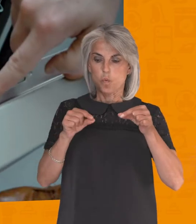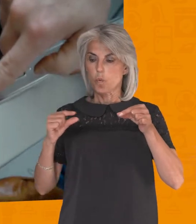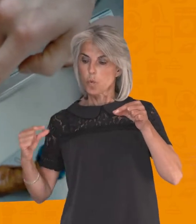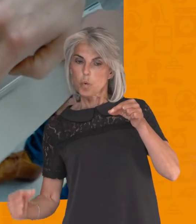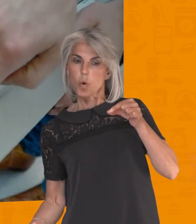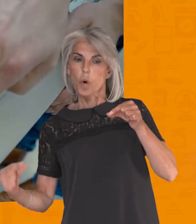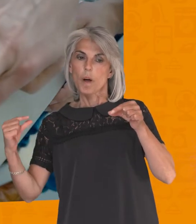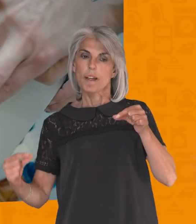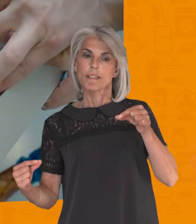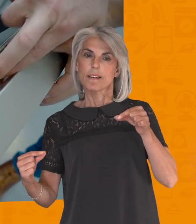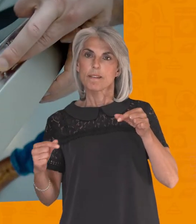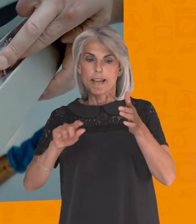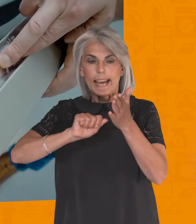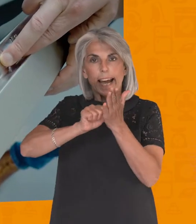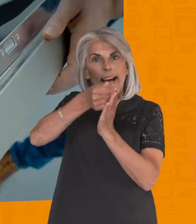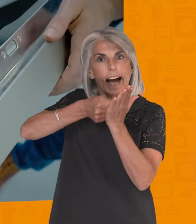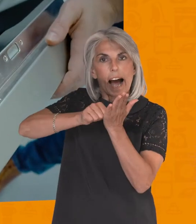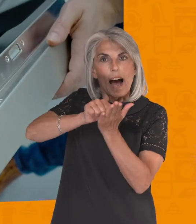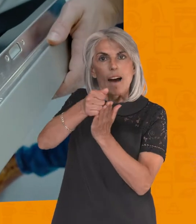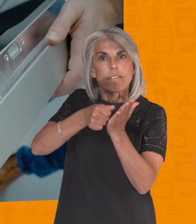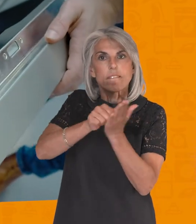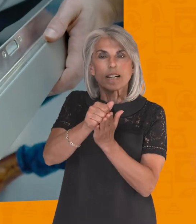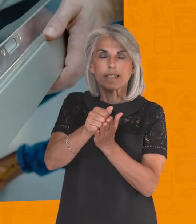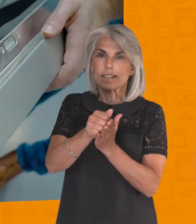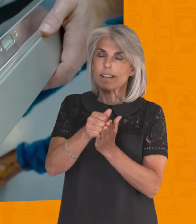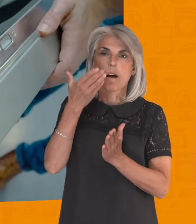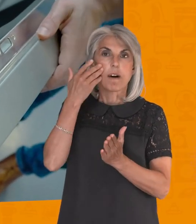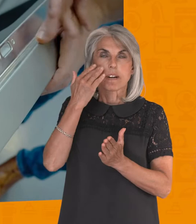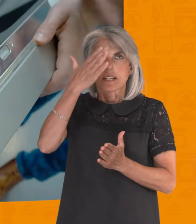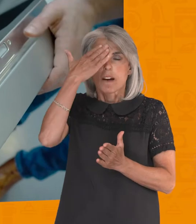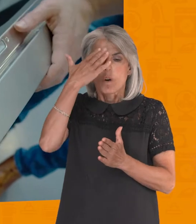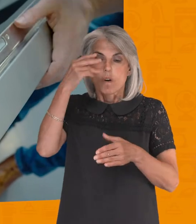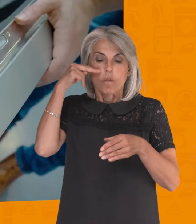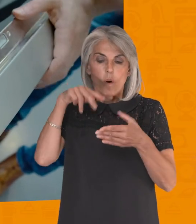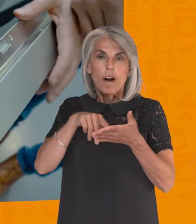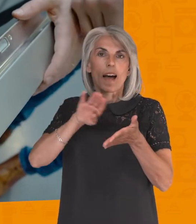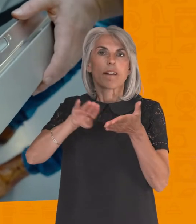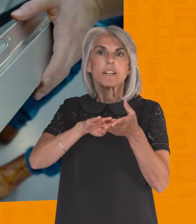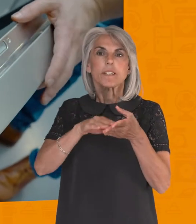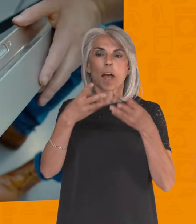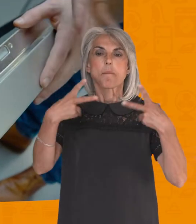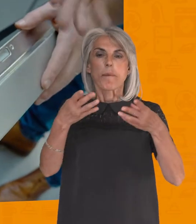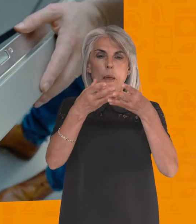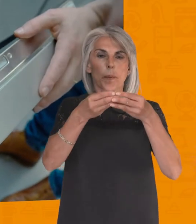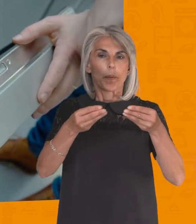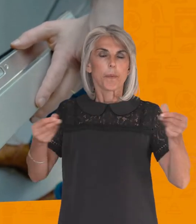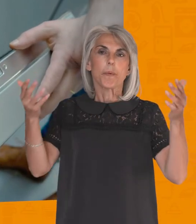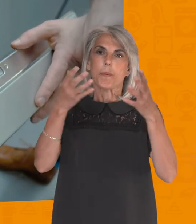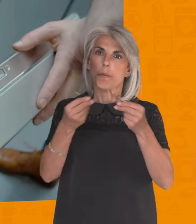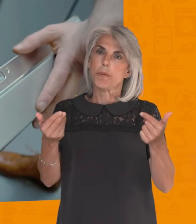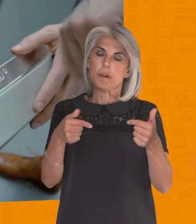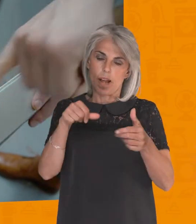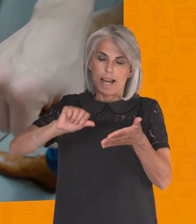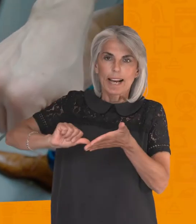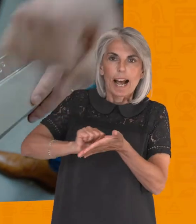et voyez il est gravé de dons ne s'est pas le plus facile à voir mais les graves et pour éviter qu avec le temps et les lavages l'étiquette